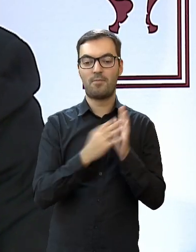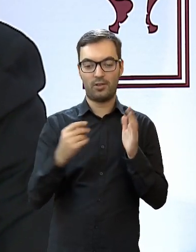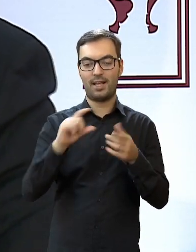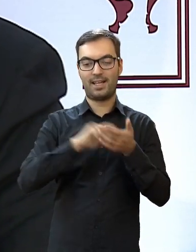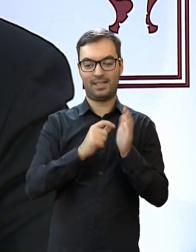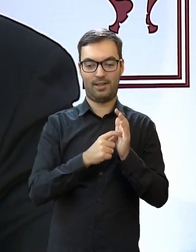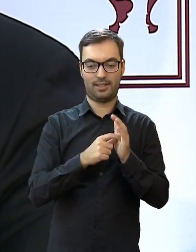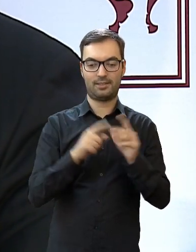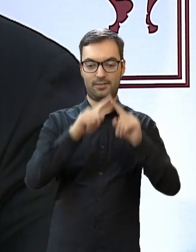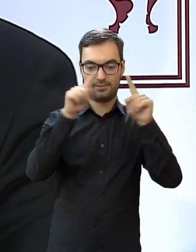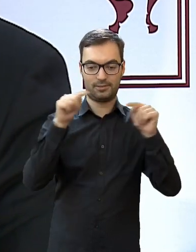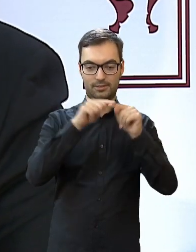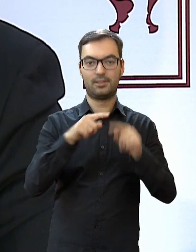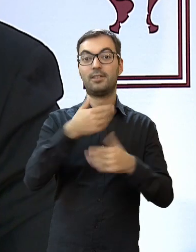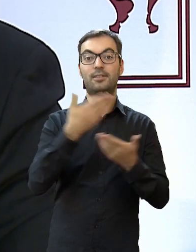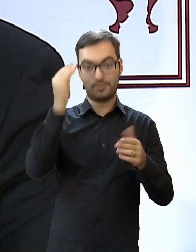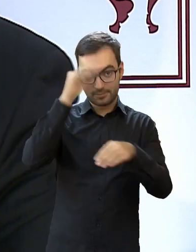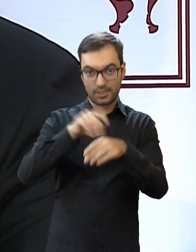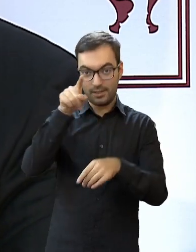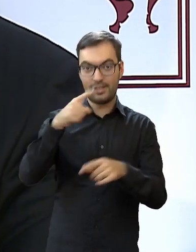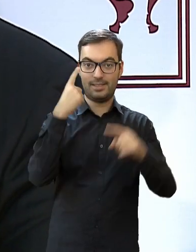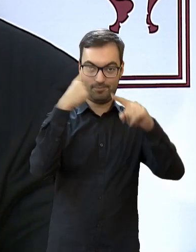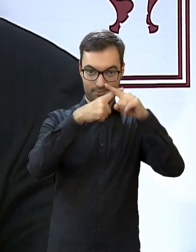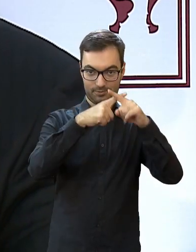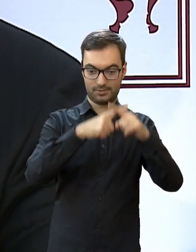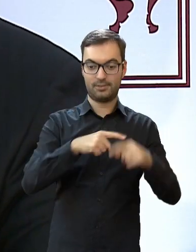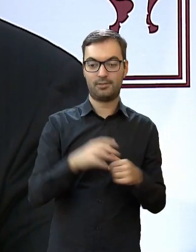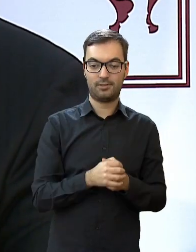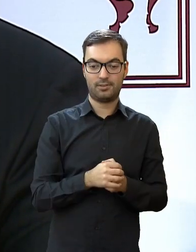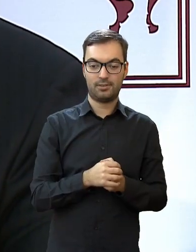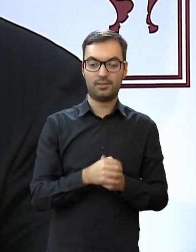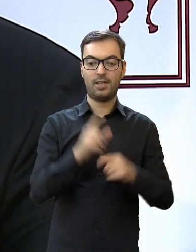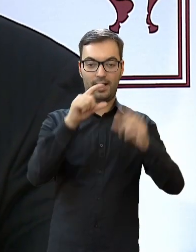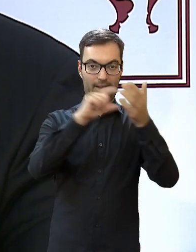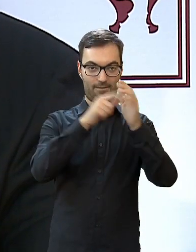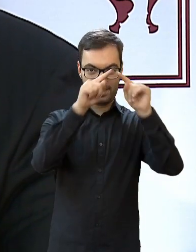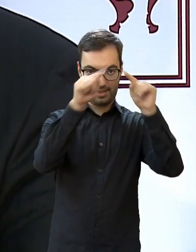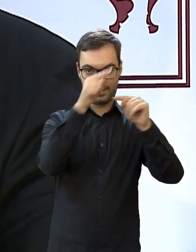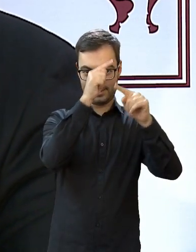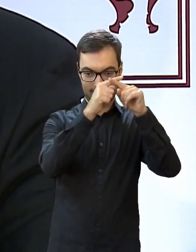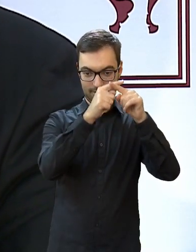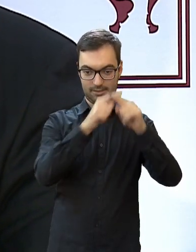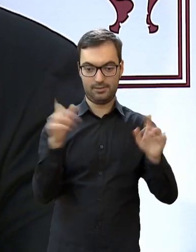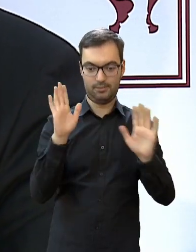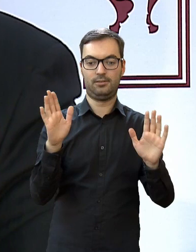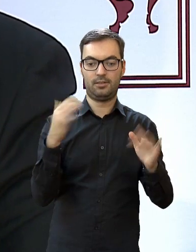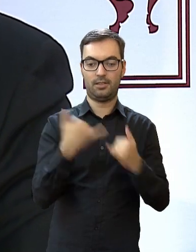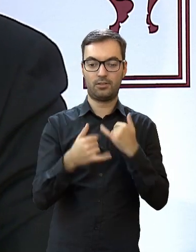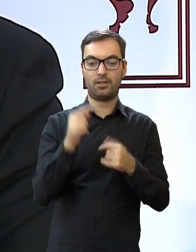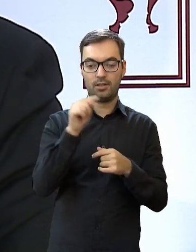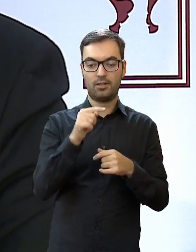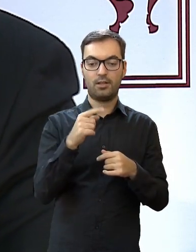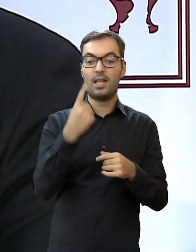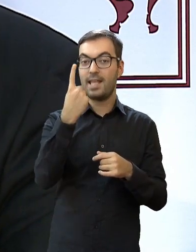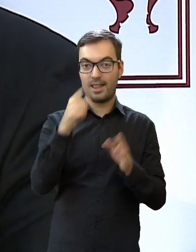kratki u nas. Powiedziano tak, wyborco drogi, ty masz postawić znak w obrębie kratki i jeżeli postawisz tylko